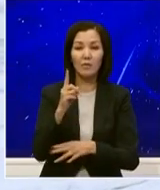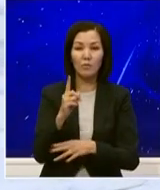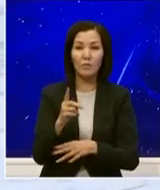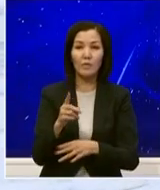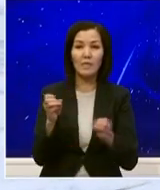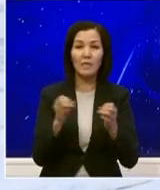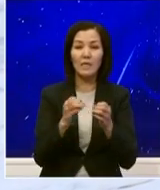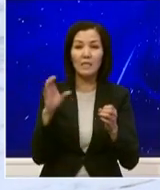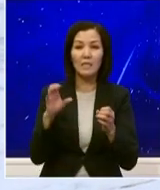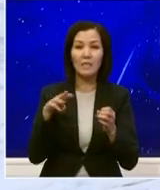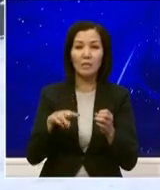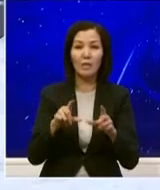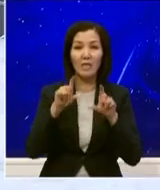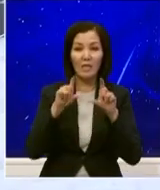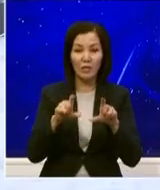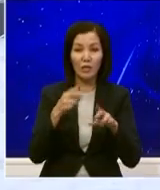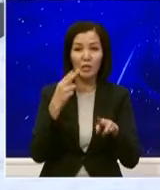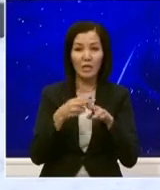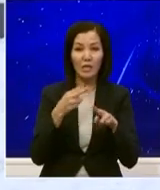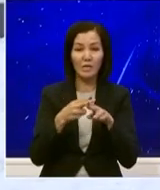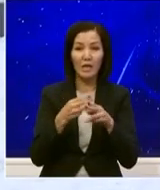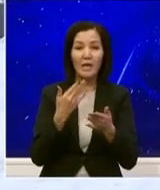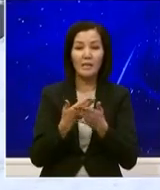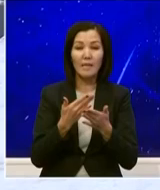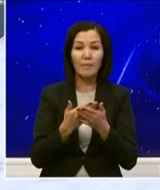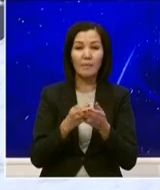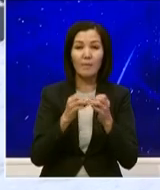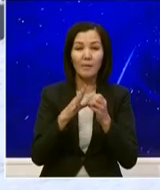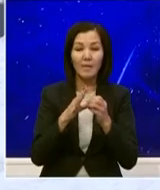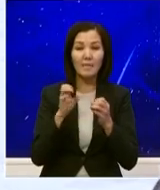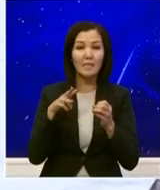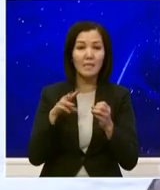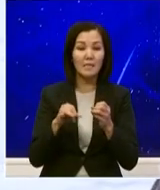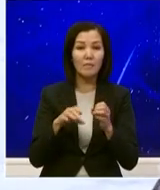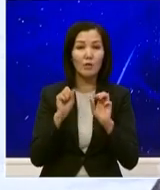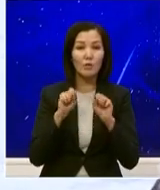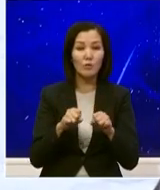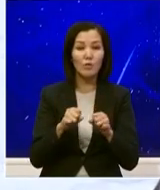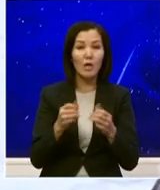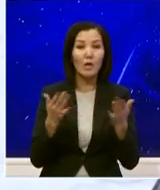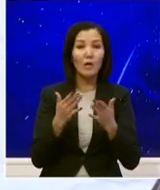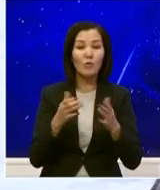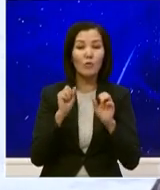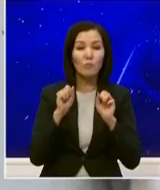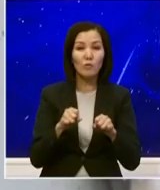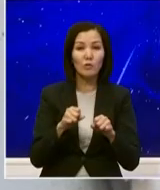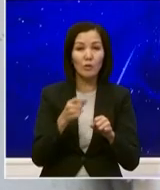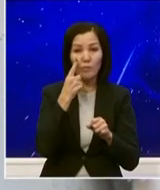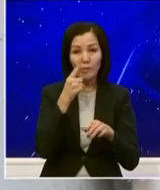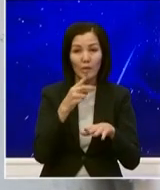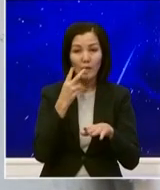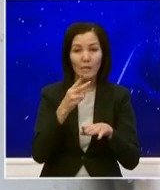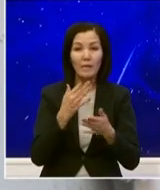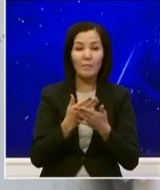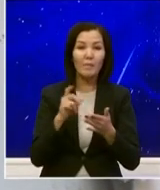менее 10 сантиметров толщиной. А если это пешая переправа, то 15. Можно легко определить, в каком состоянии лед по его цвету.